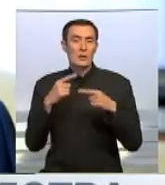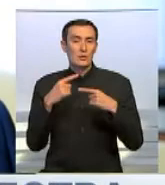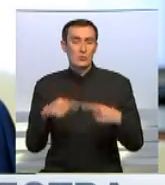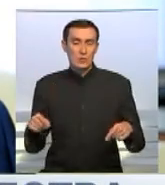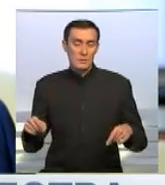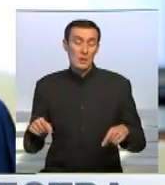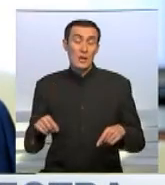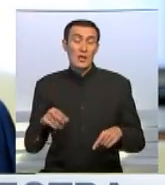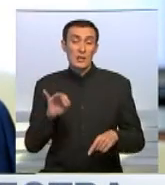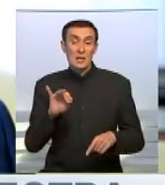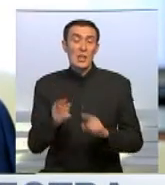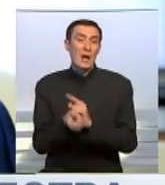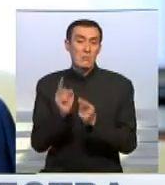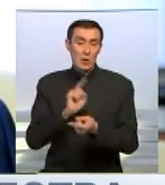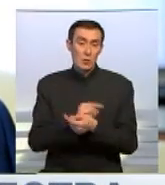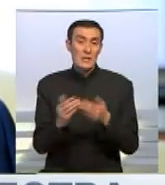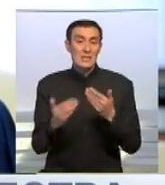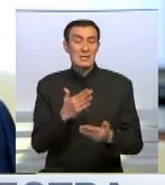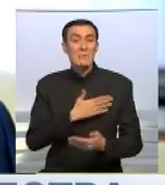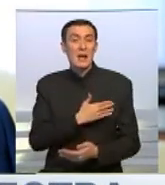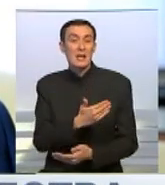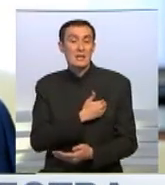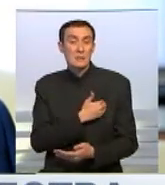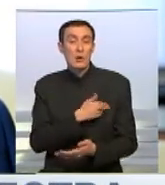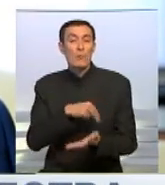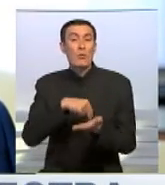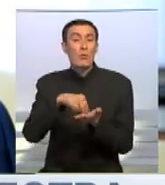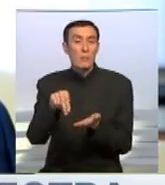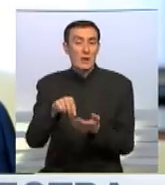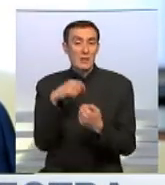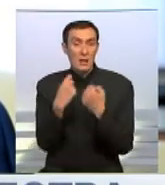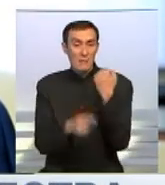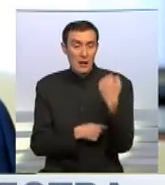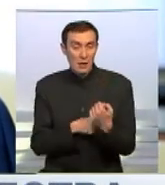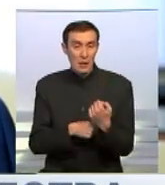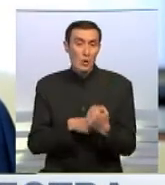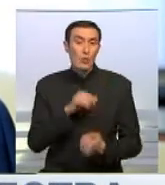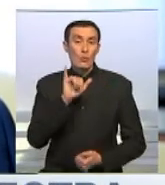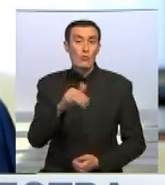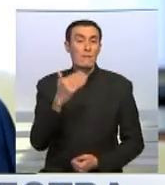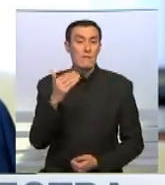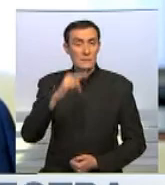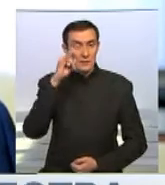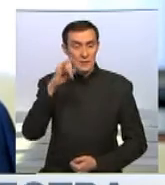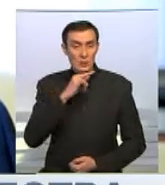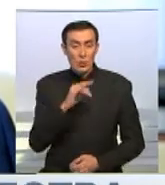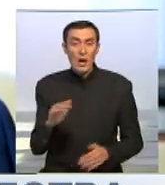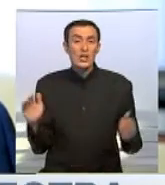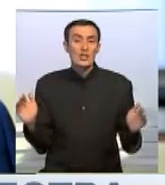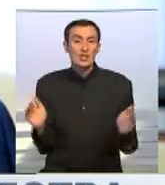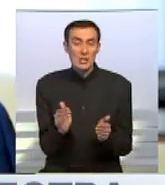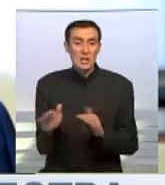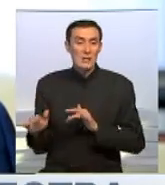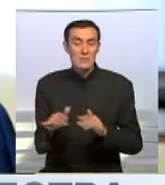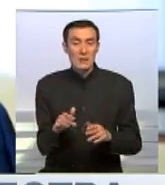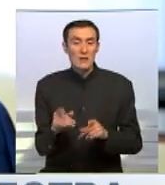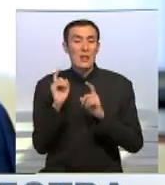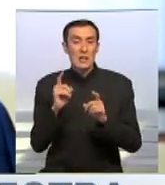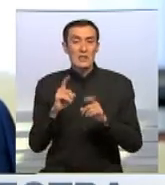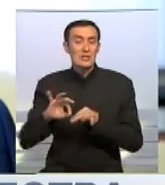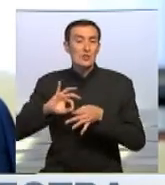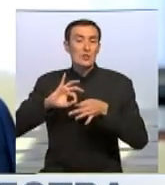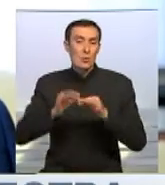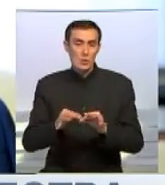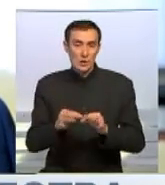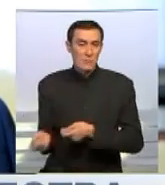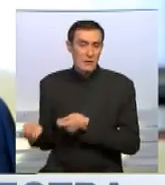рынке. И наоборот, если мы хотим даже импортировать какие-то товары из Казахстана, ввиду тех ограничительных мер и той логистики, сложной